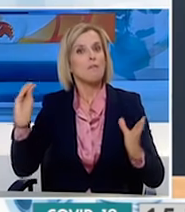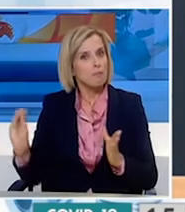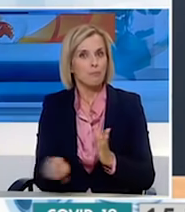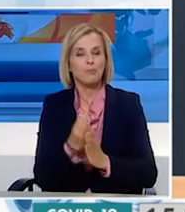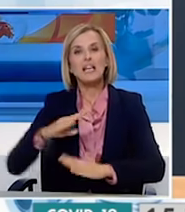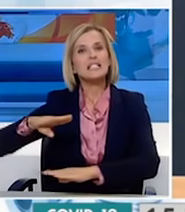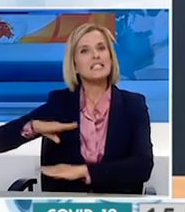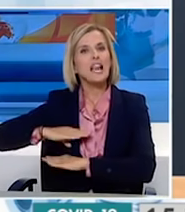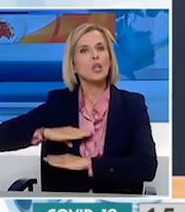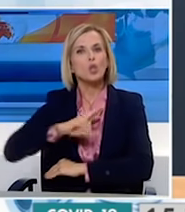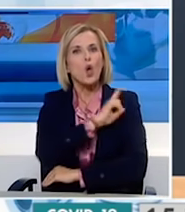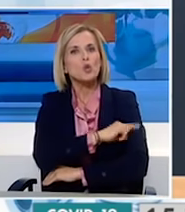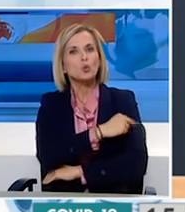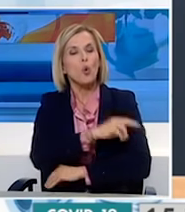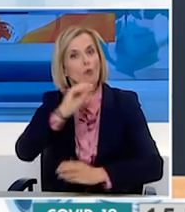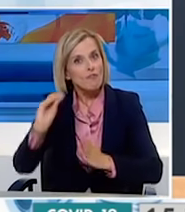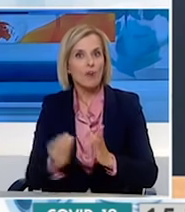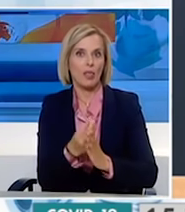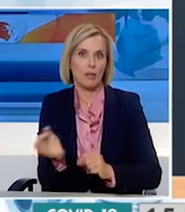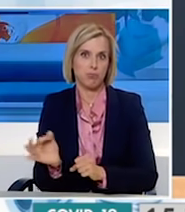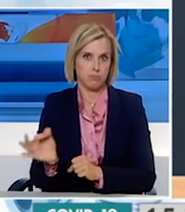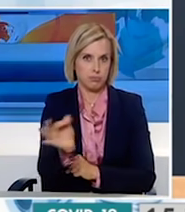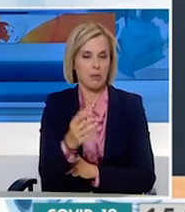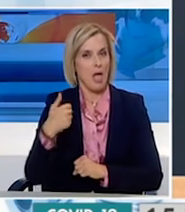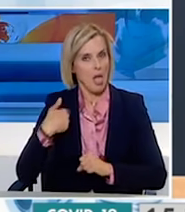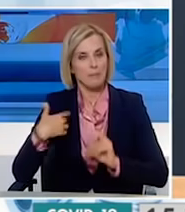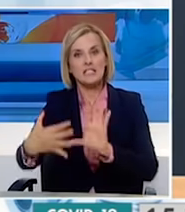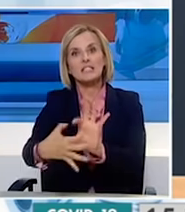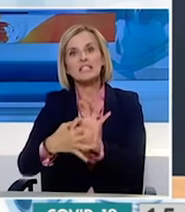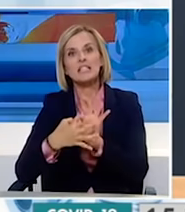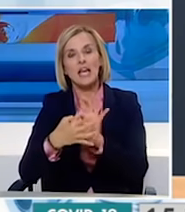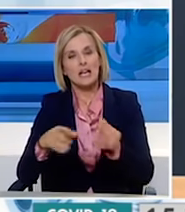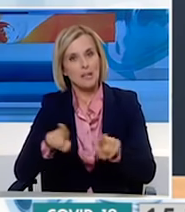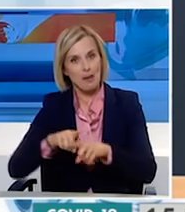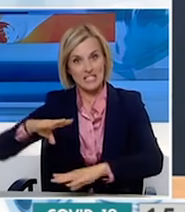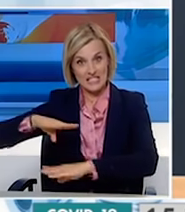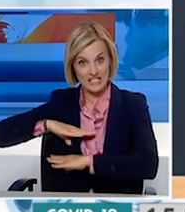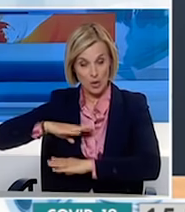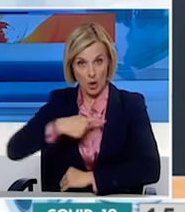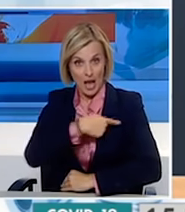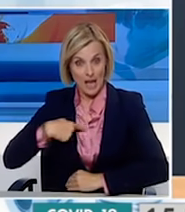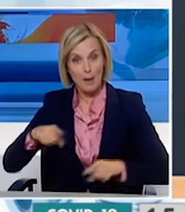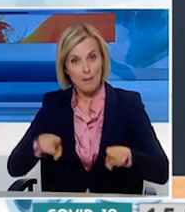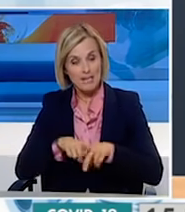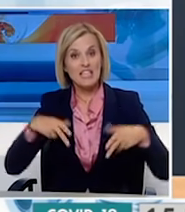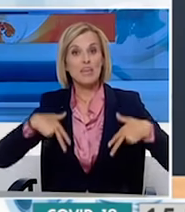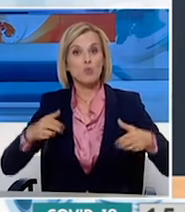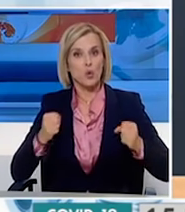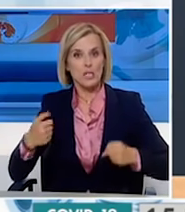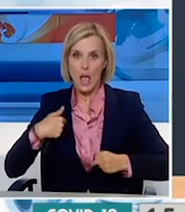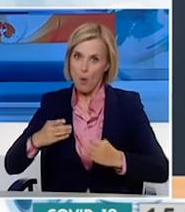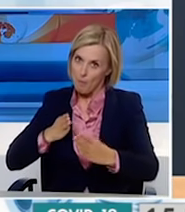δυνάμεων και μετά από συνεργασία ΓΕΘΑ με Εθνικό Οργανισμό Δημόσιας Υγείας, έγινε επιτόπι επίσκεψη στον εν λόγω